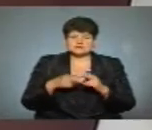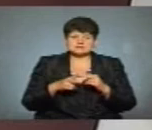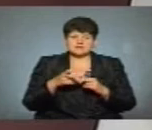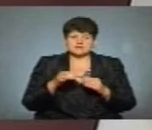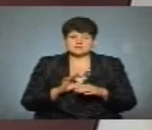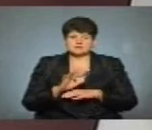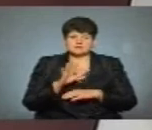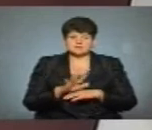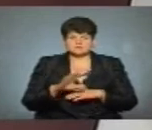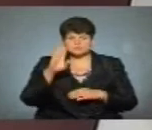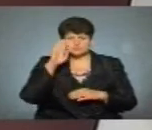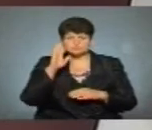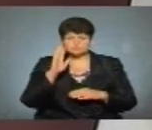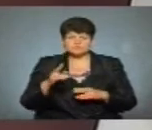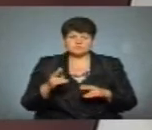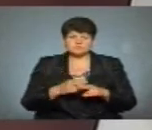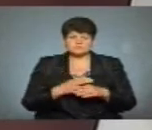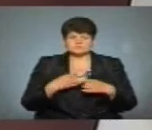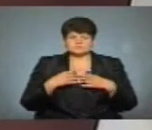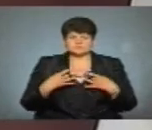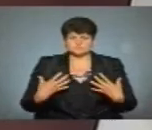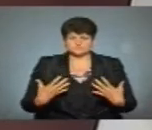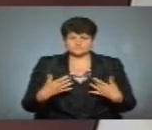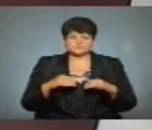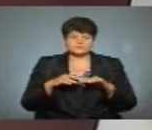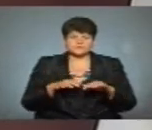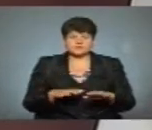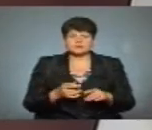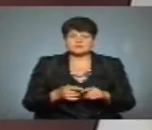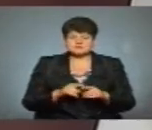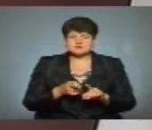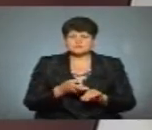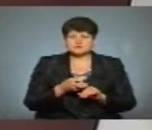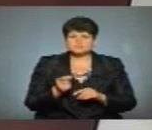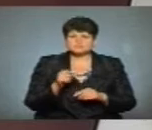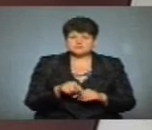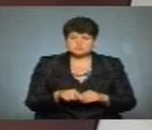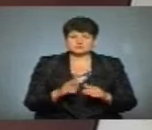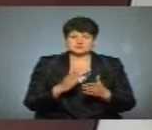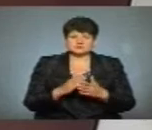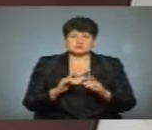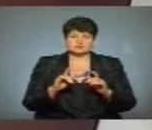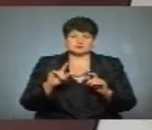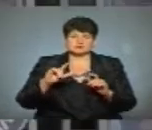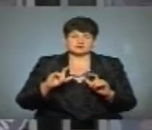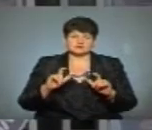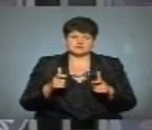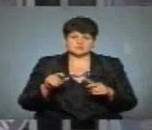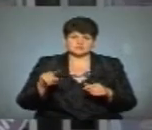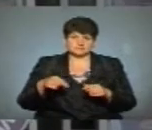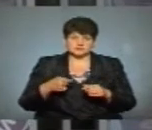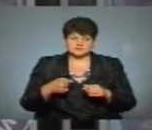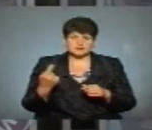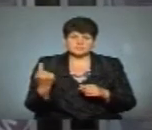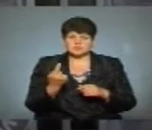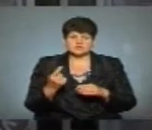службу в армії відбуватиметься без урочин. Олександр Скумбрій каже, це пов'язано з карантинними вимогами. Перша